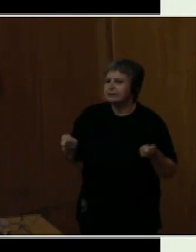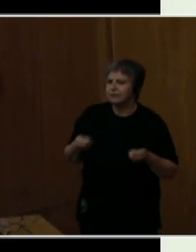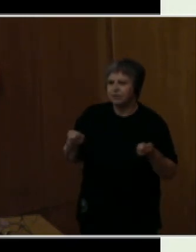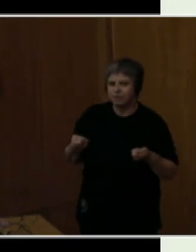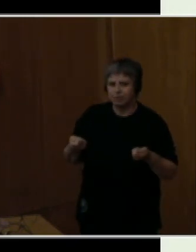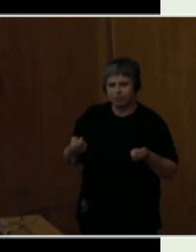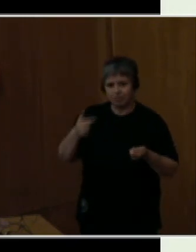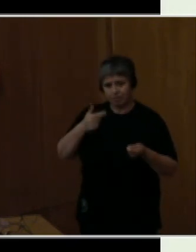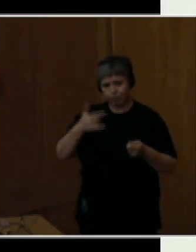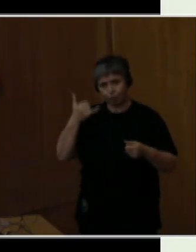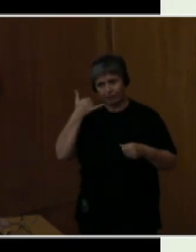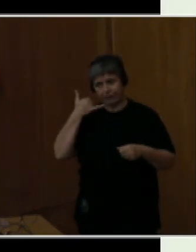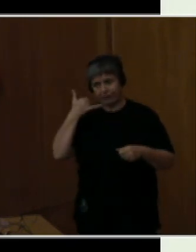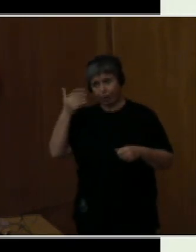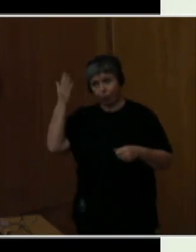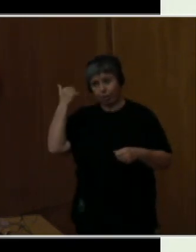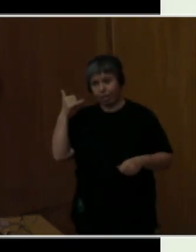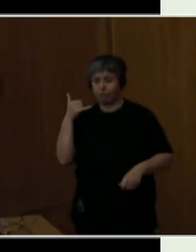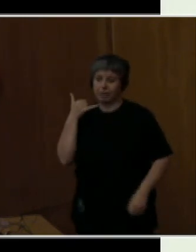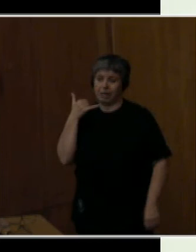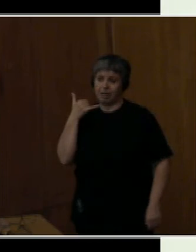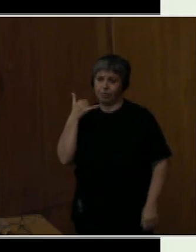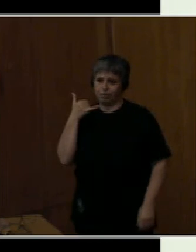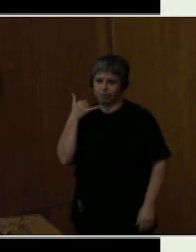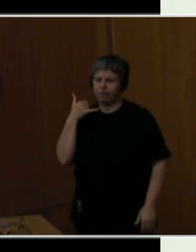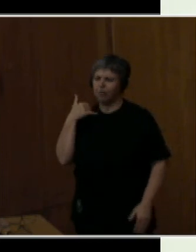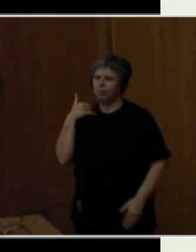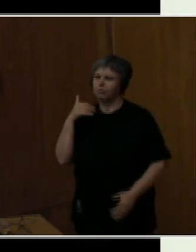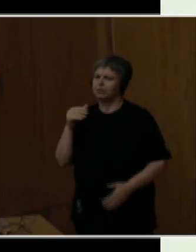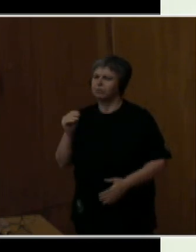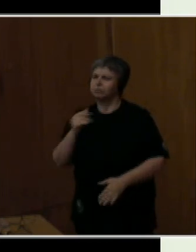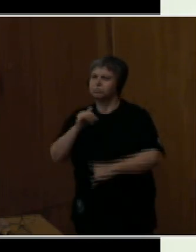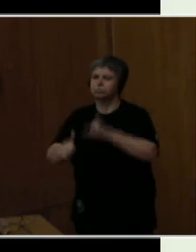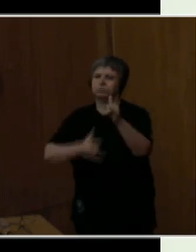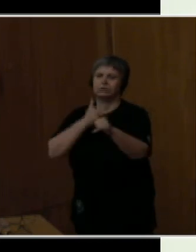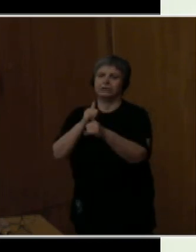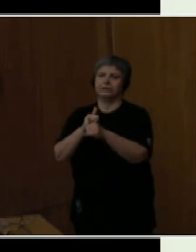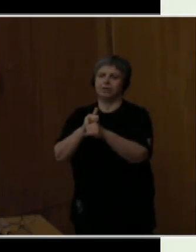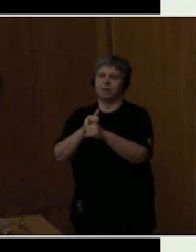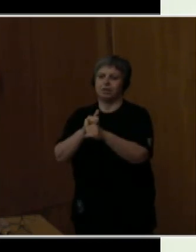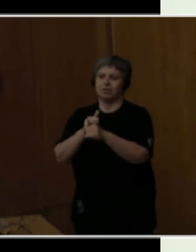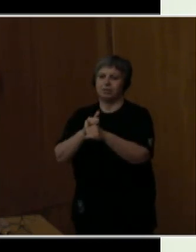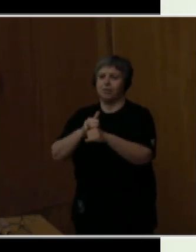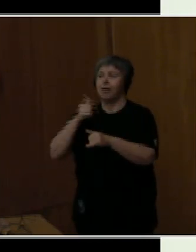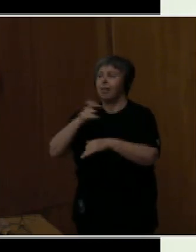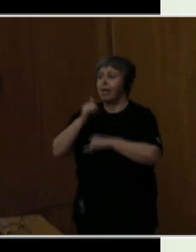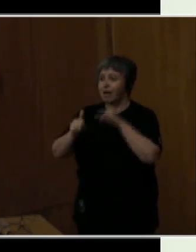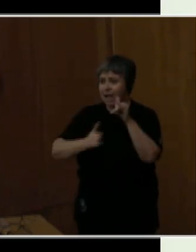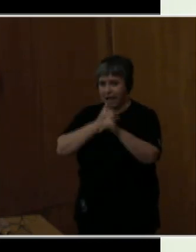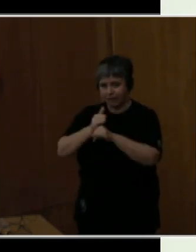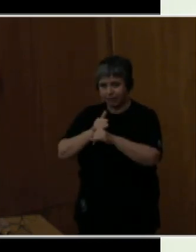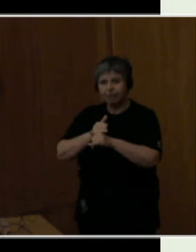σε ίντερνετ. Αυτά αναπτύχθηκαν παράλληλα. Φυσικά το ίντερνετ δεν δημιουργήθηκε λόγω των οπτικών